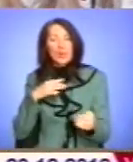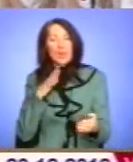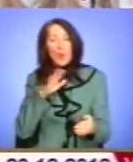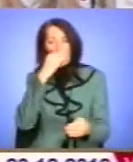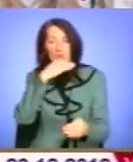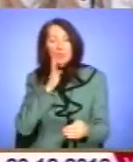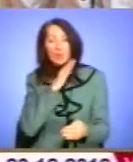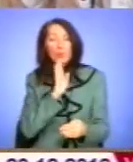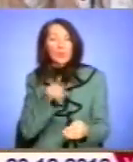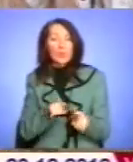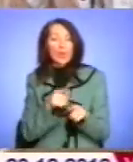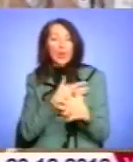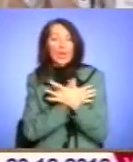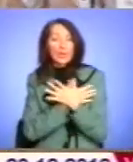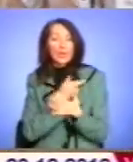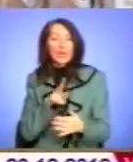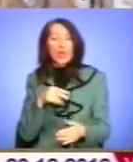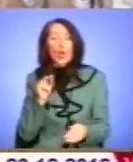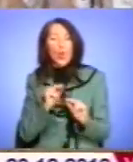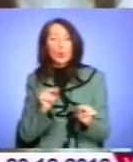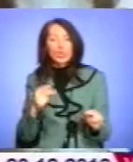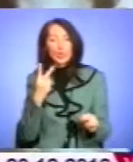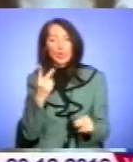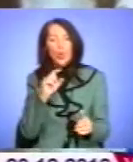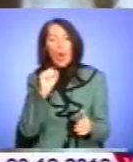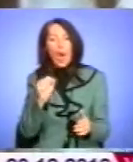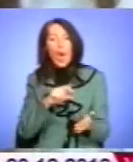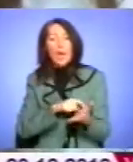були б янголами, як учні 2 А класу.